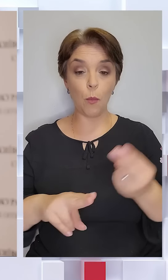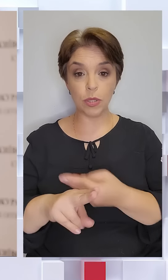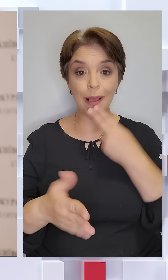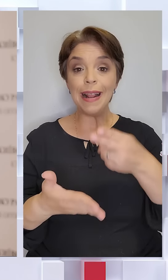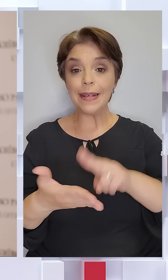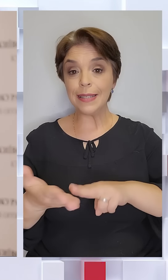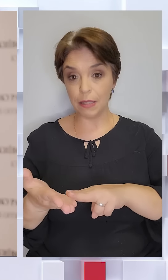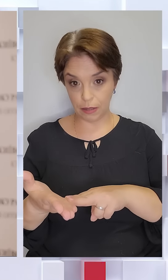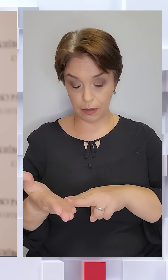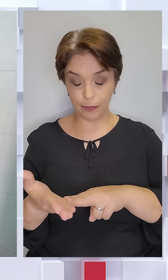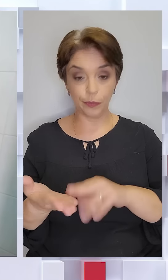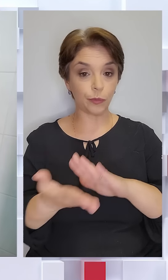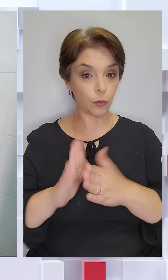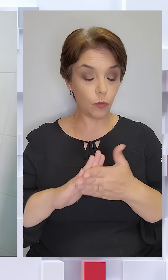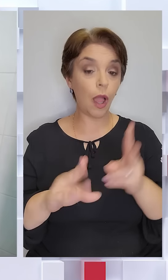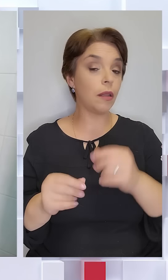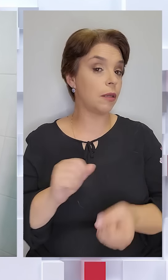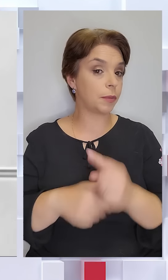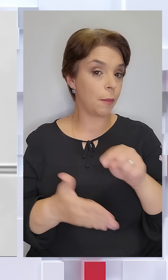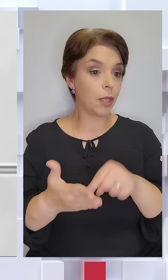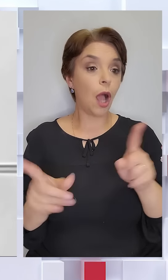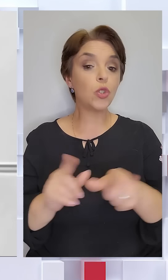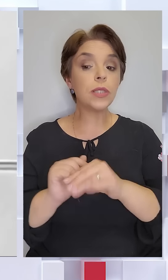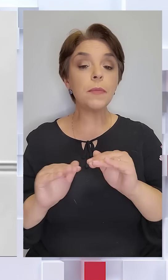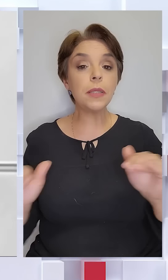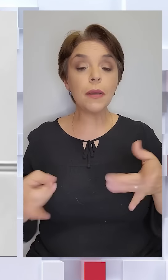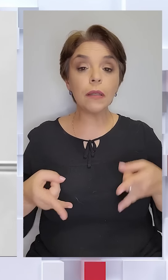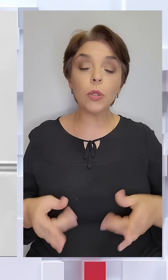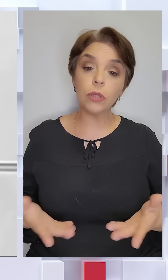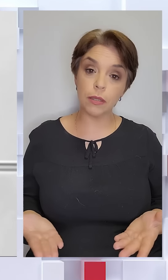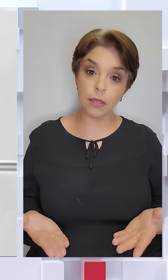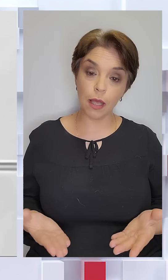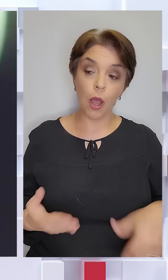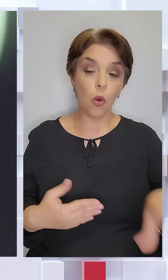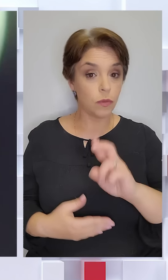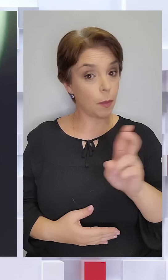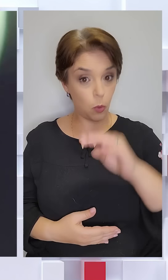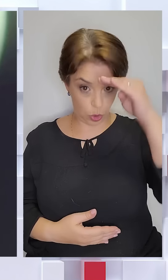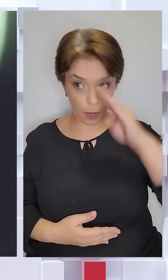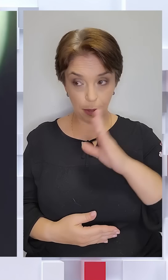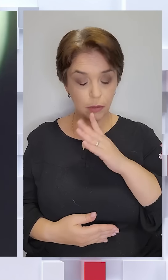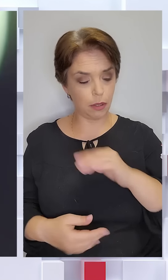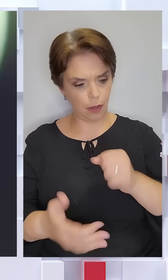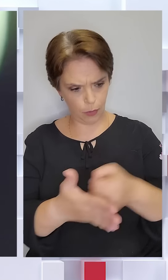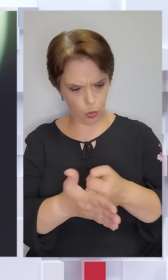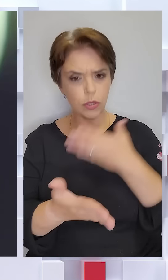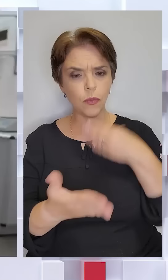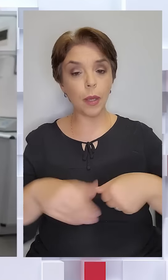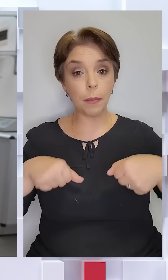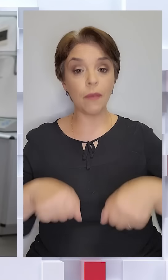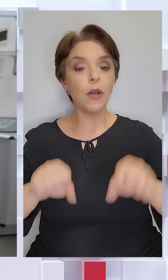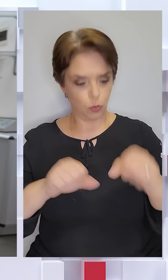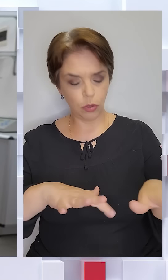позбавлення ліцензійних умов. Але постає питання, що з тими дітьми, які народилися. Усі біологічні батьки відстоювали на них свої права